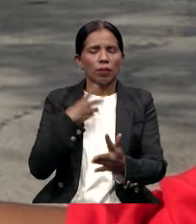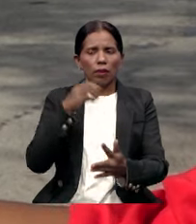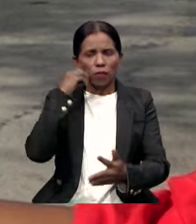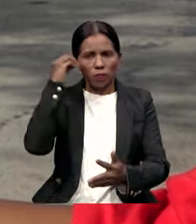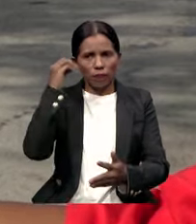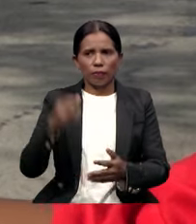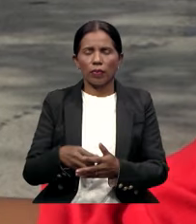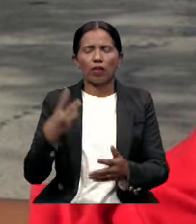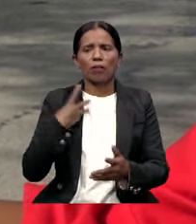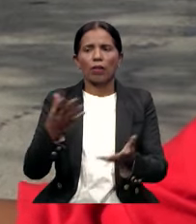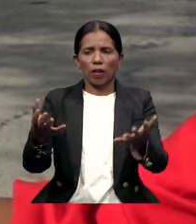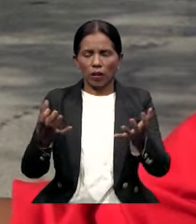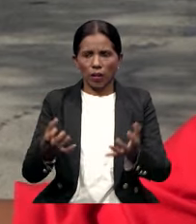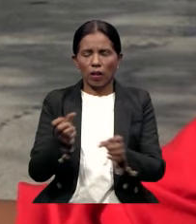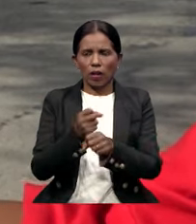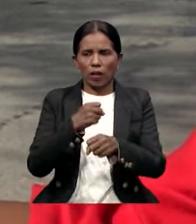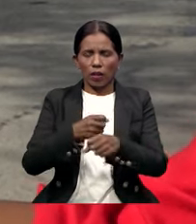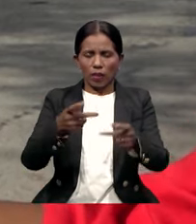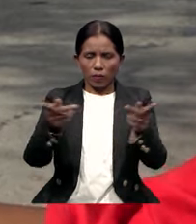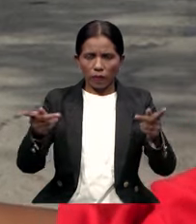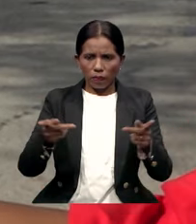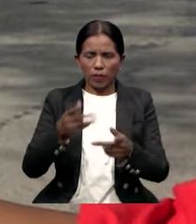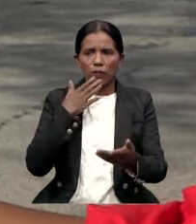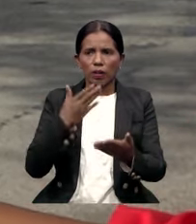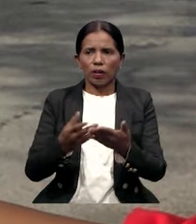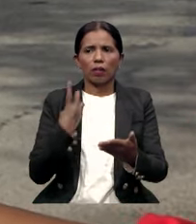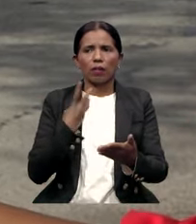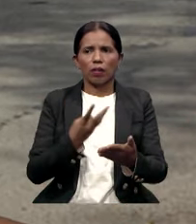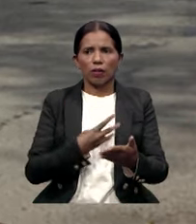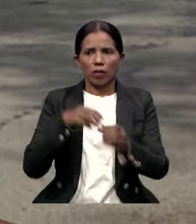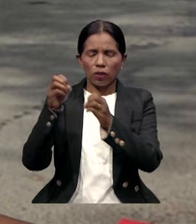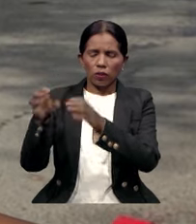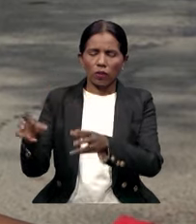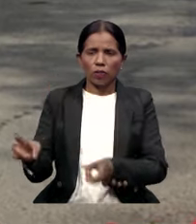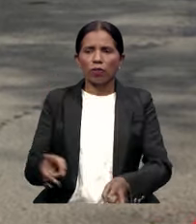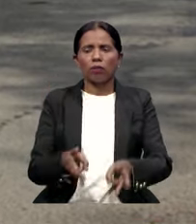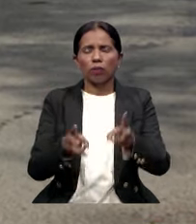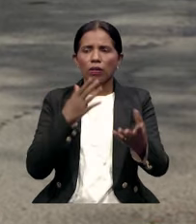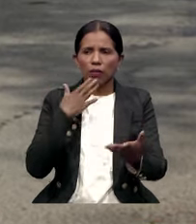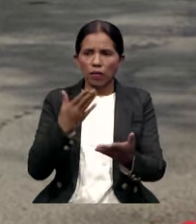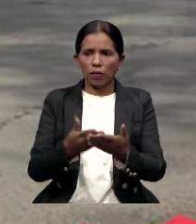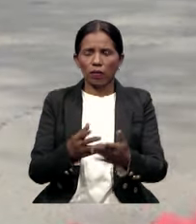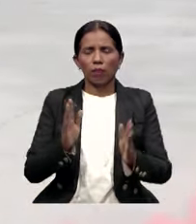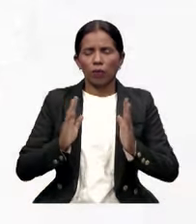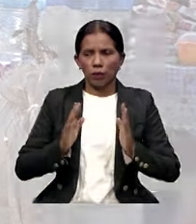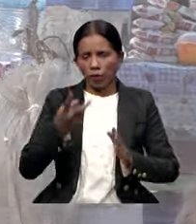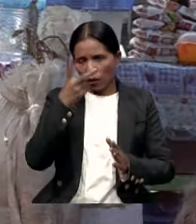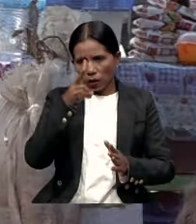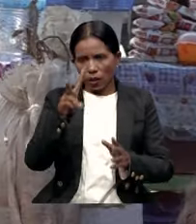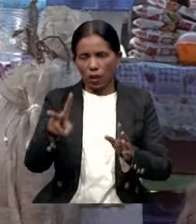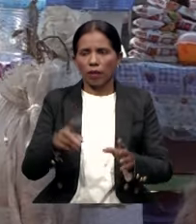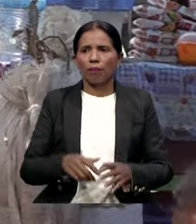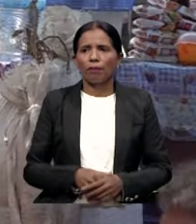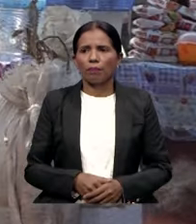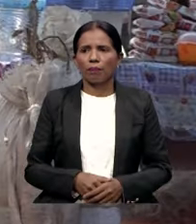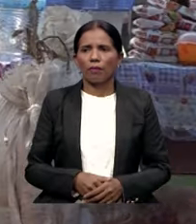ma aminia hakarak nene tengki halo fati nebe seguru mai amper soe tuir dalang Bes be, bot sir mas tung tengki hare. Buatan sana